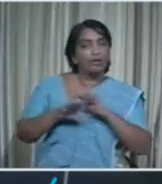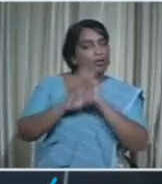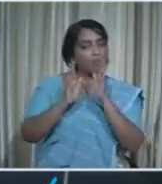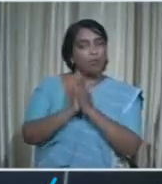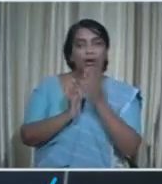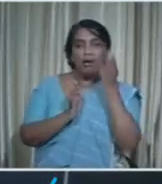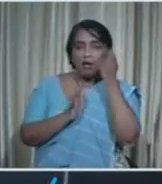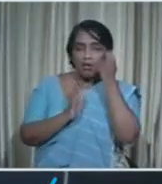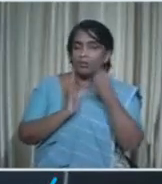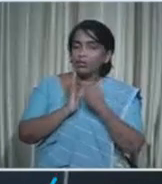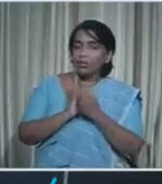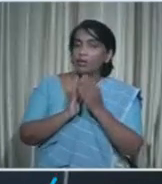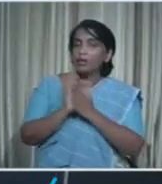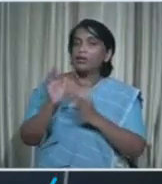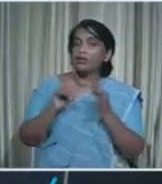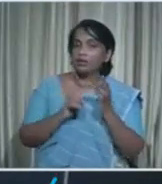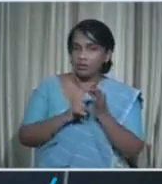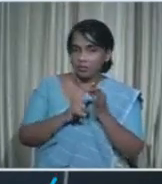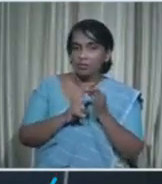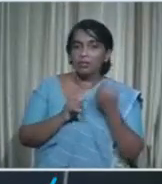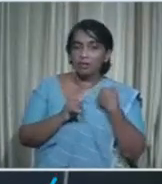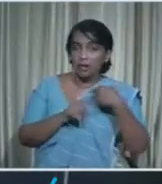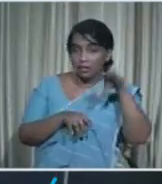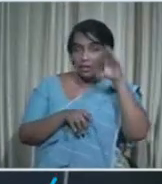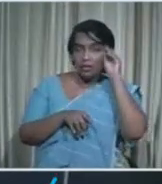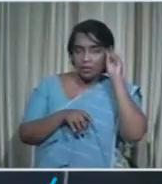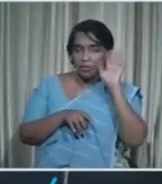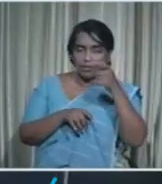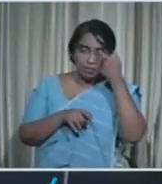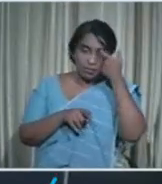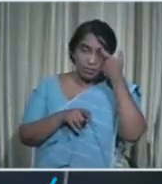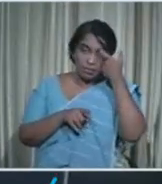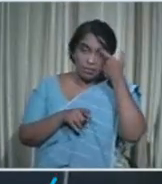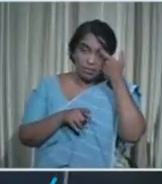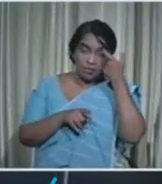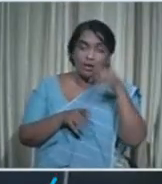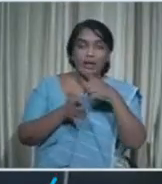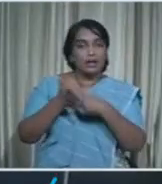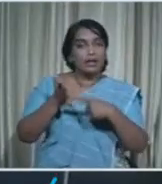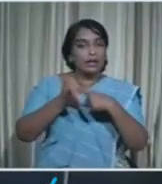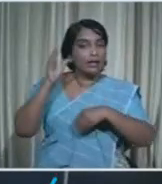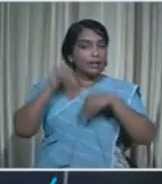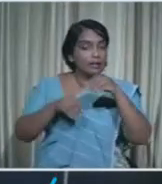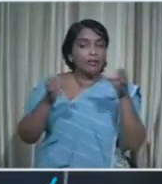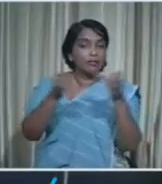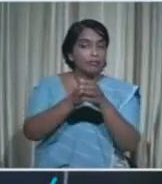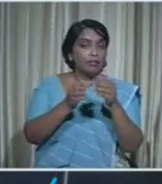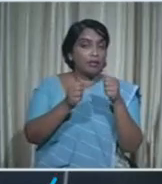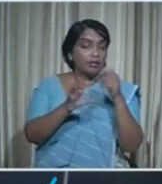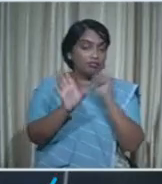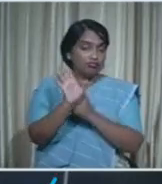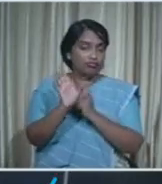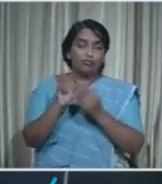गुरु मंत्री तुम्हारा अभी तेरूंगा तीत कारण तमाइ मे देशपालन पक्षवल पवत्म टात